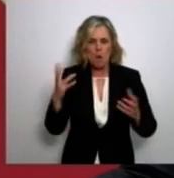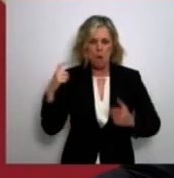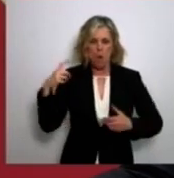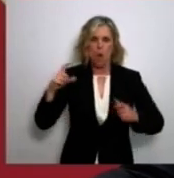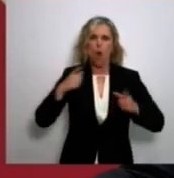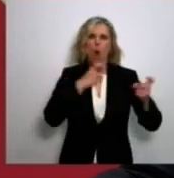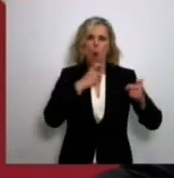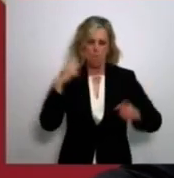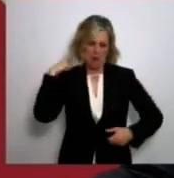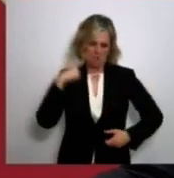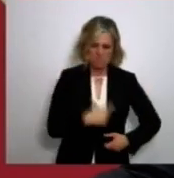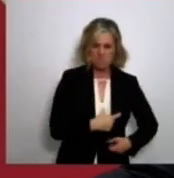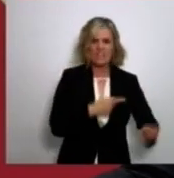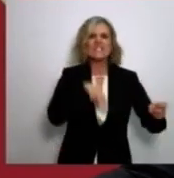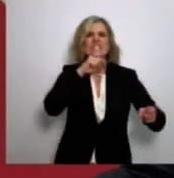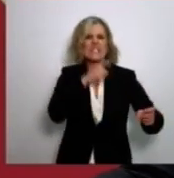Είχε μπει στη μάχη με την κλίτσα.